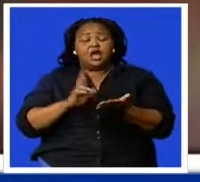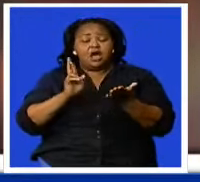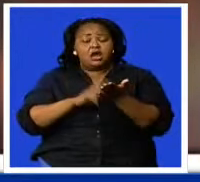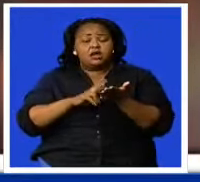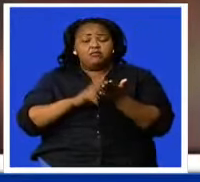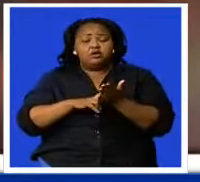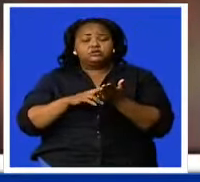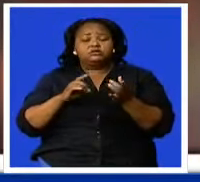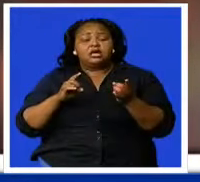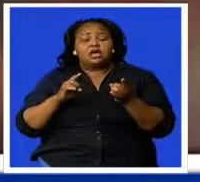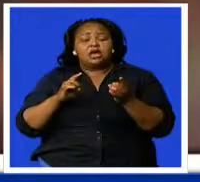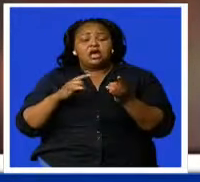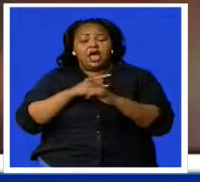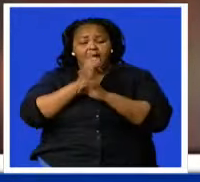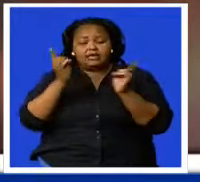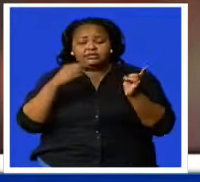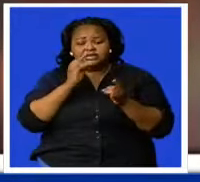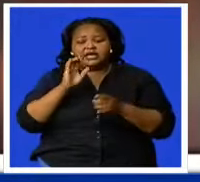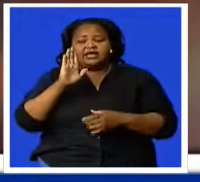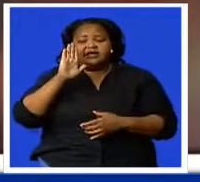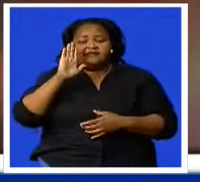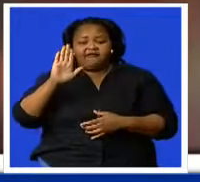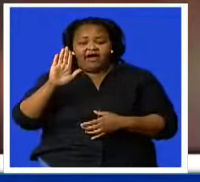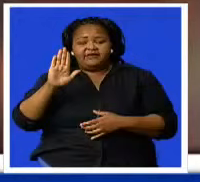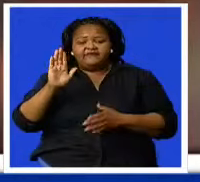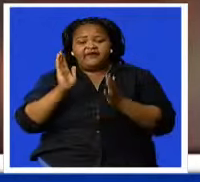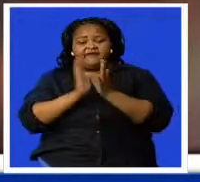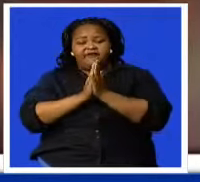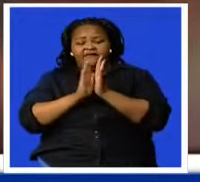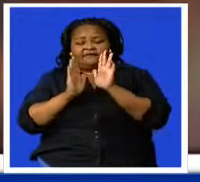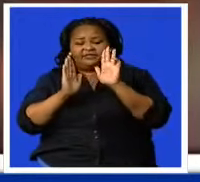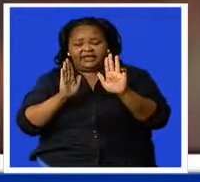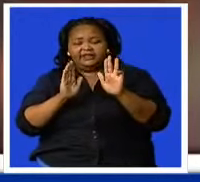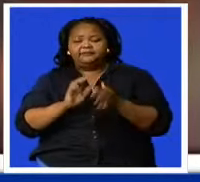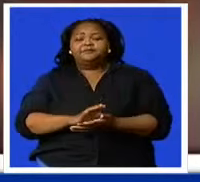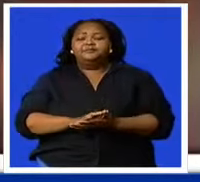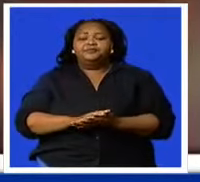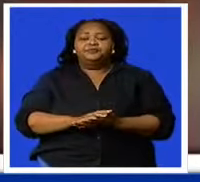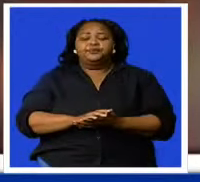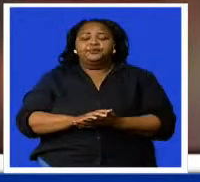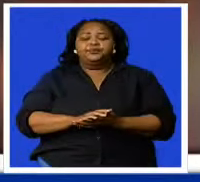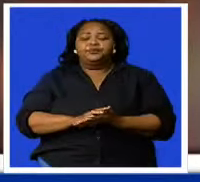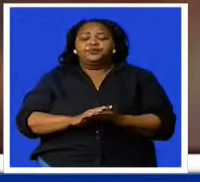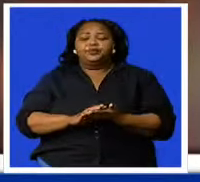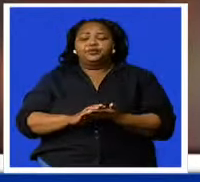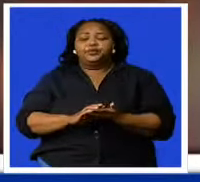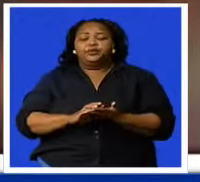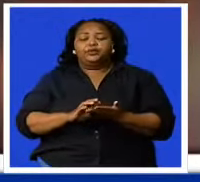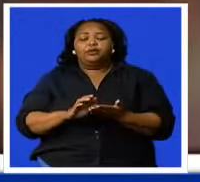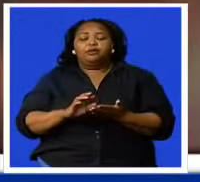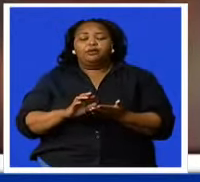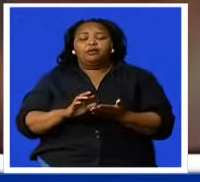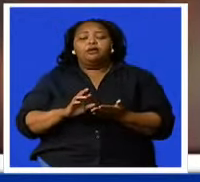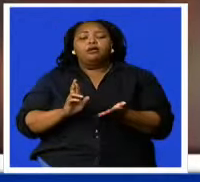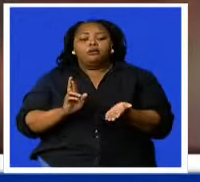betempilo ingu-515, imiphumela lebuyile lapho labasithupha batholakeleke ukuthi banawo lo mkhuhlane. Lasekwenda